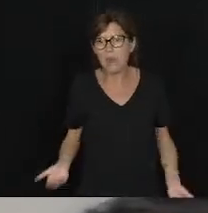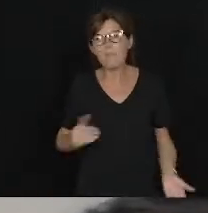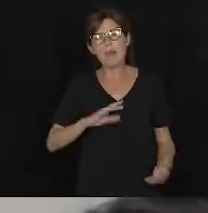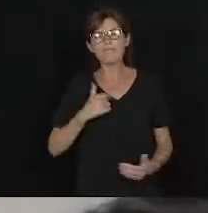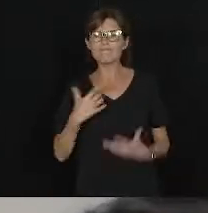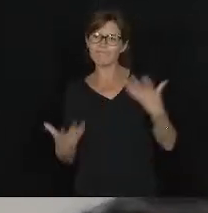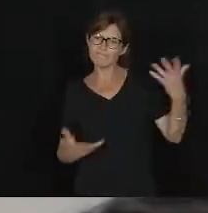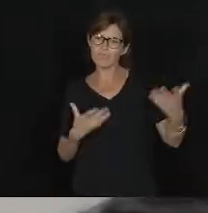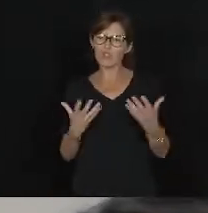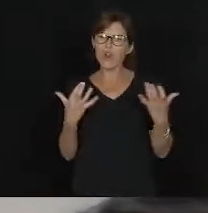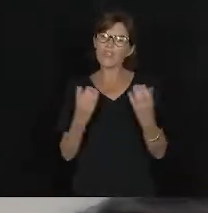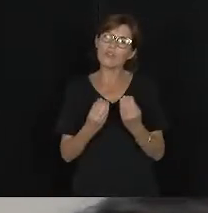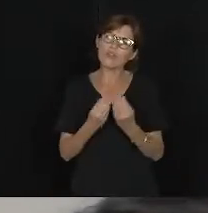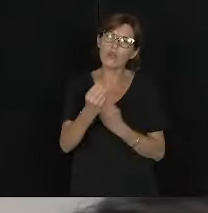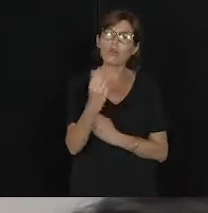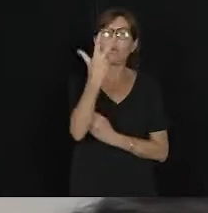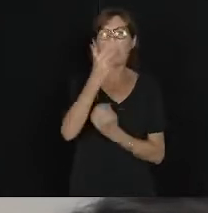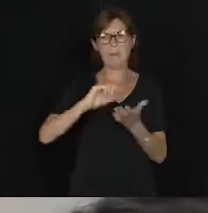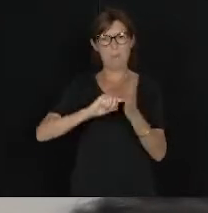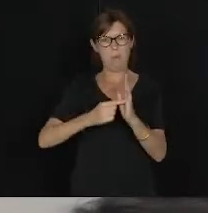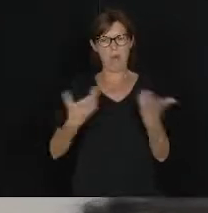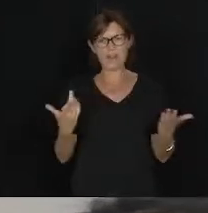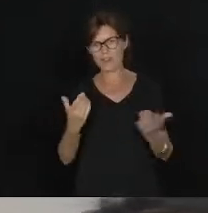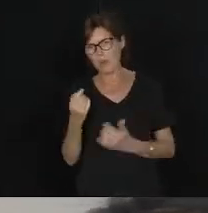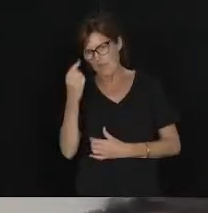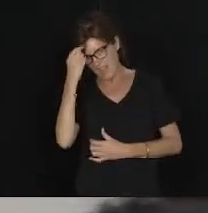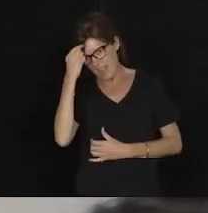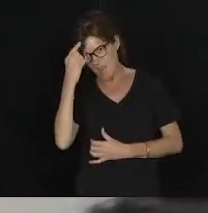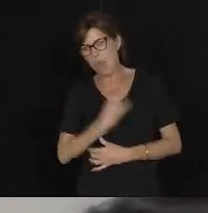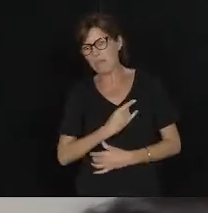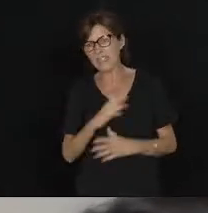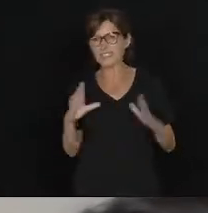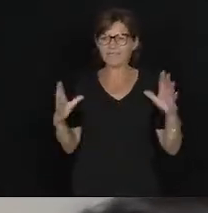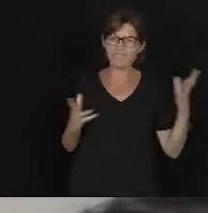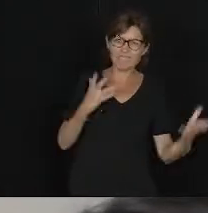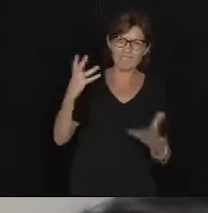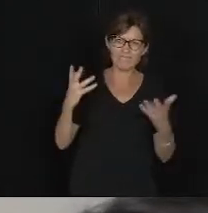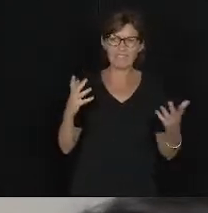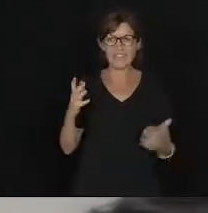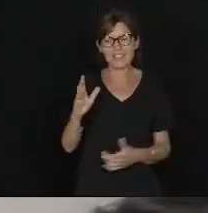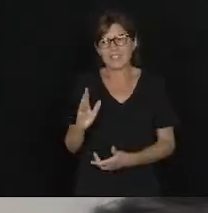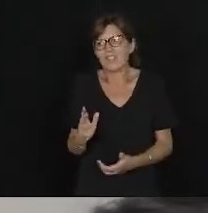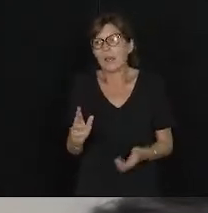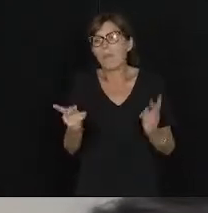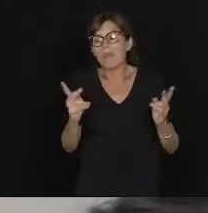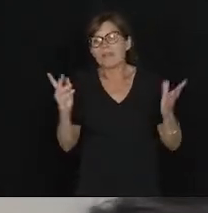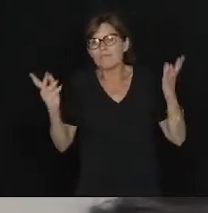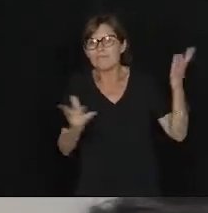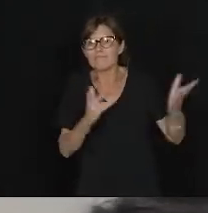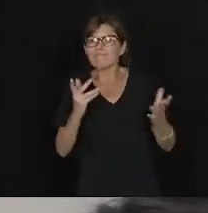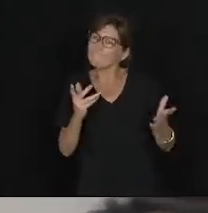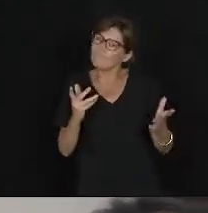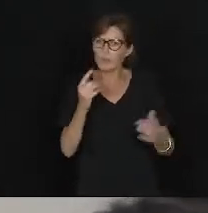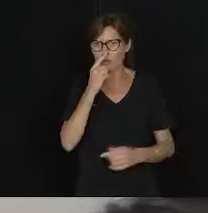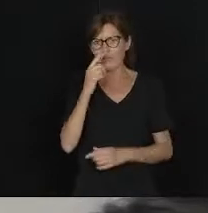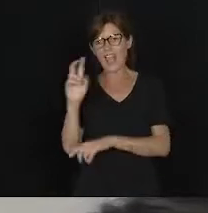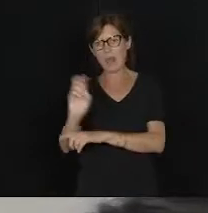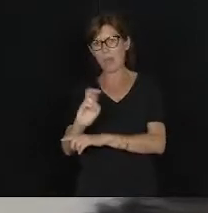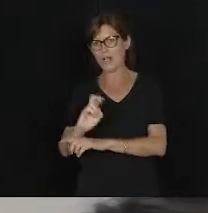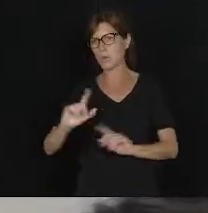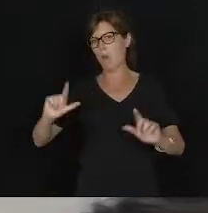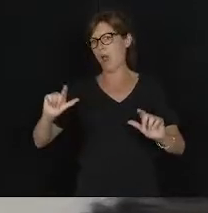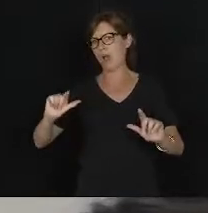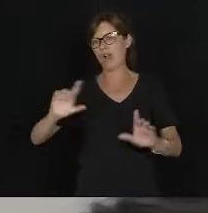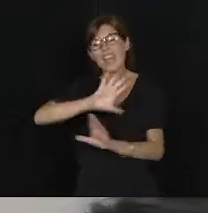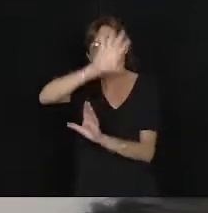en mettant en avant trois points qui me poussent à émettre l'hypothèse que l'éducation, avec un temps de retard peut-être, garde toujours en elle quelque chose du